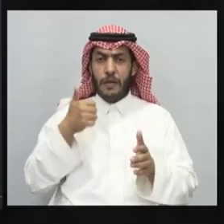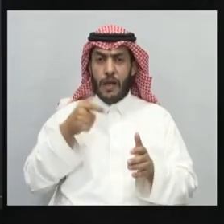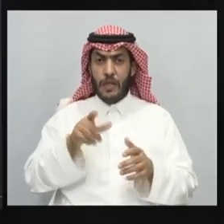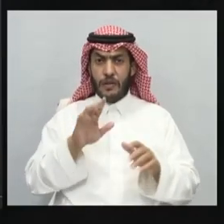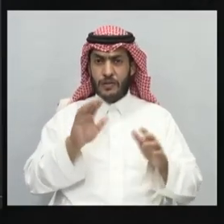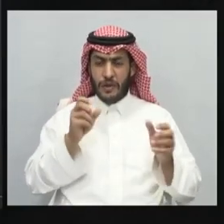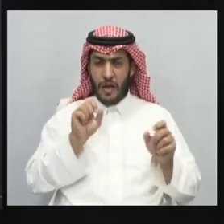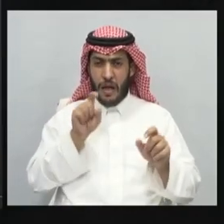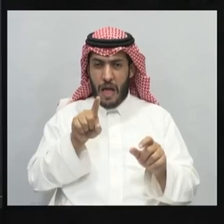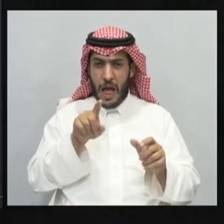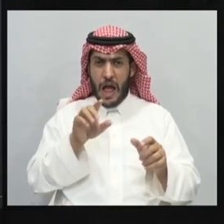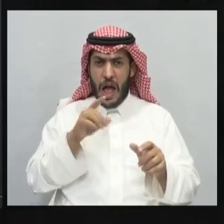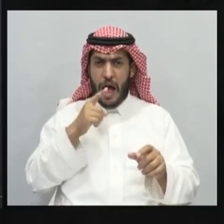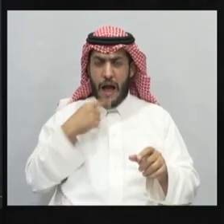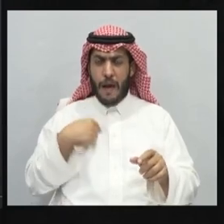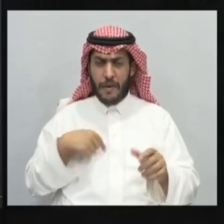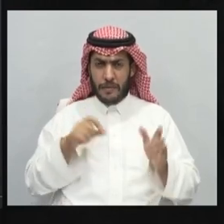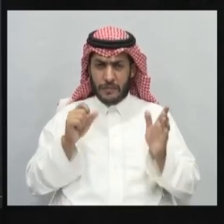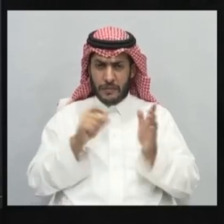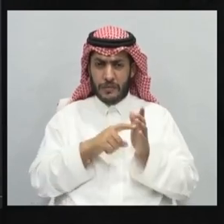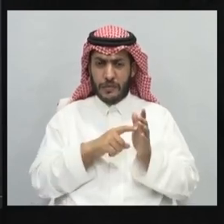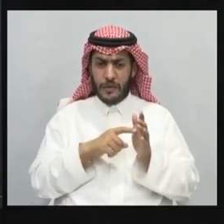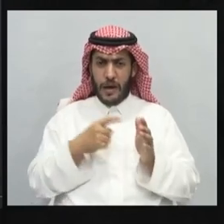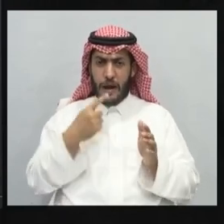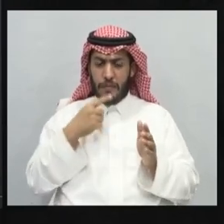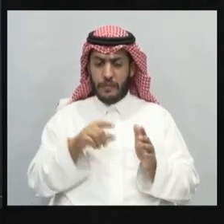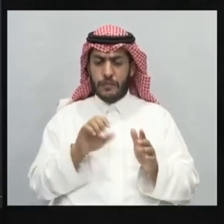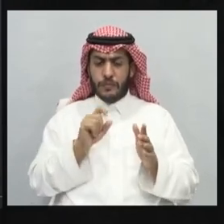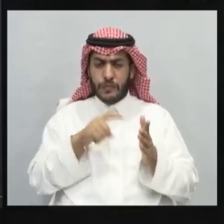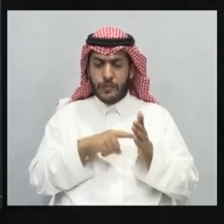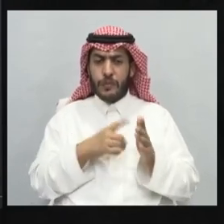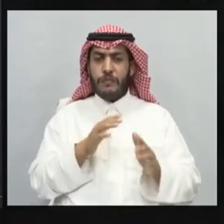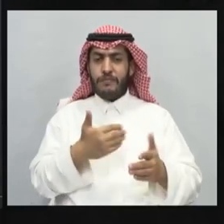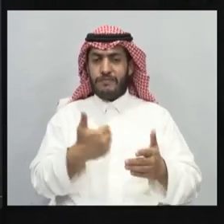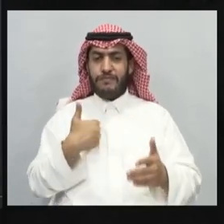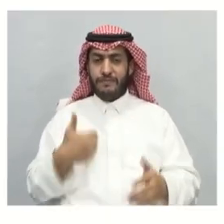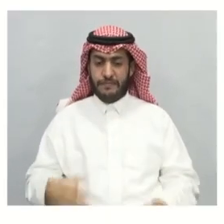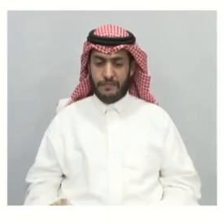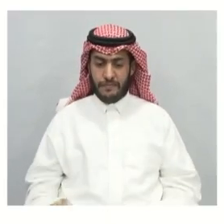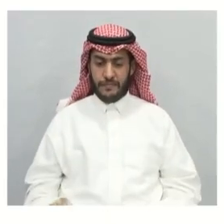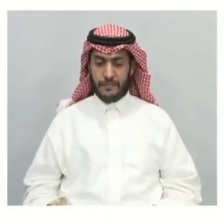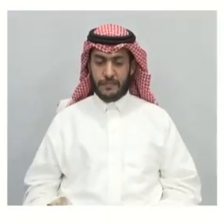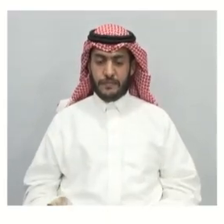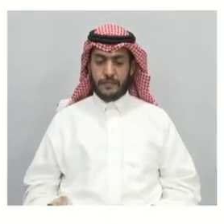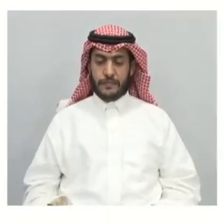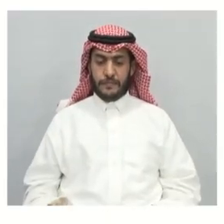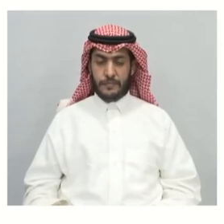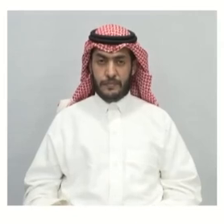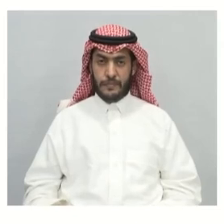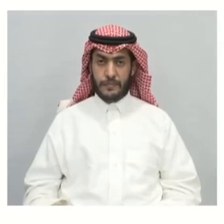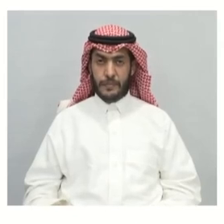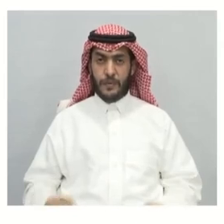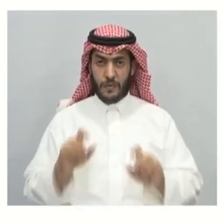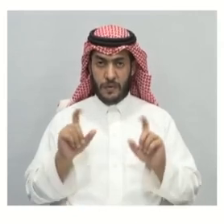الاشعاع وجعل الاشعاع ايش يصير له يا شباب يرتد جعل الاشعاع يرتد